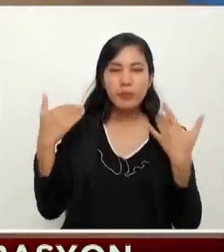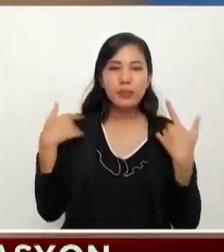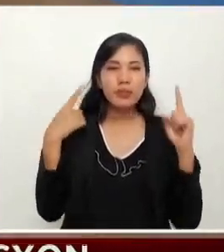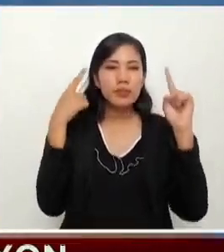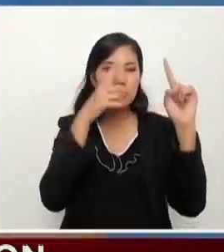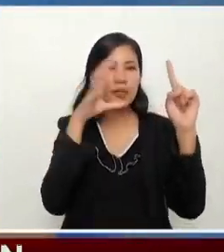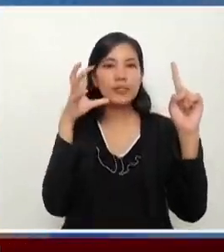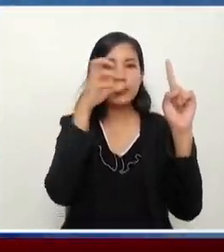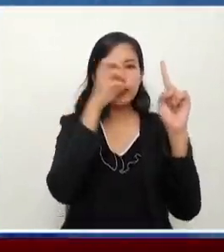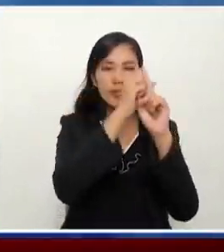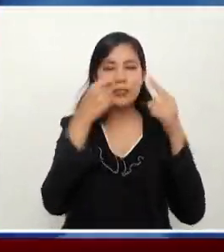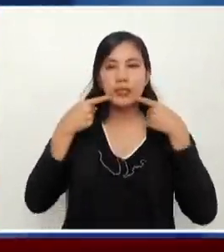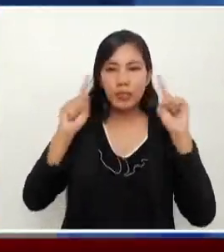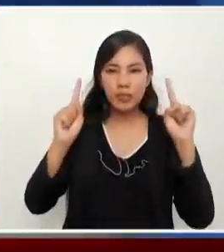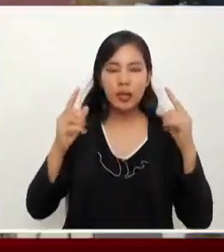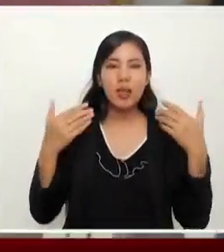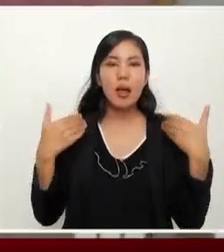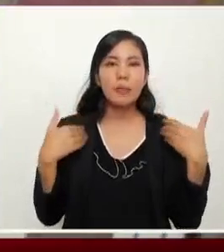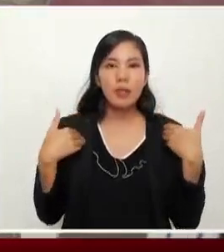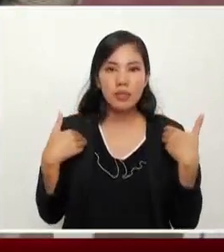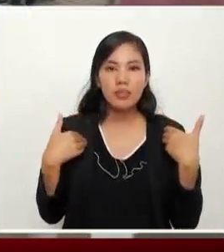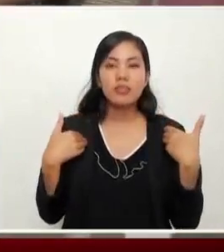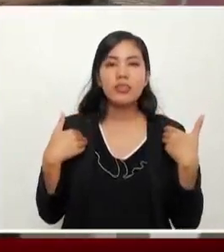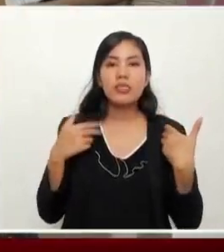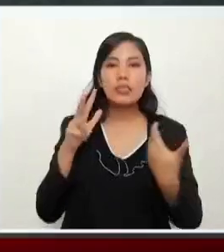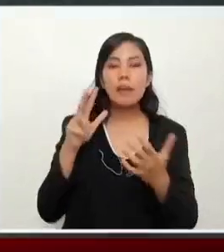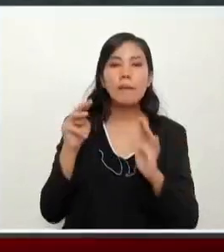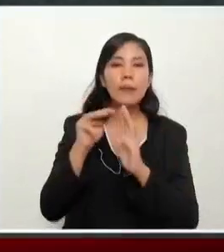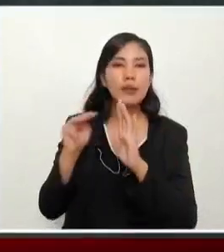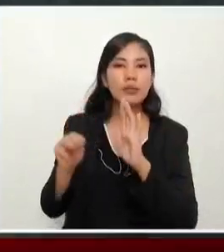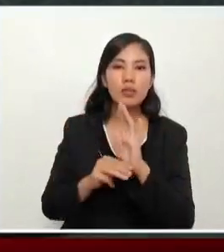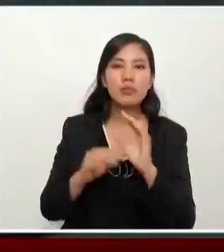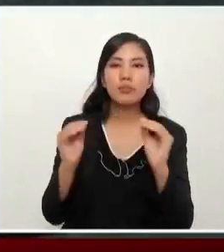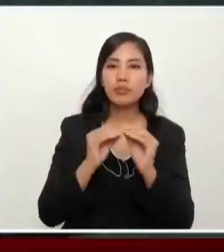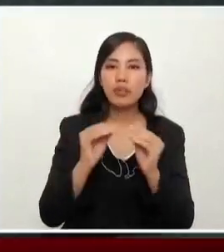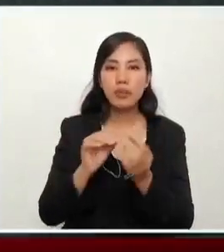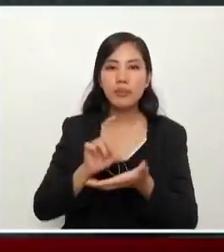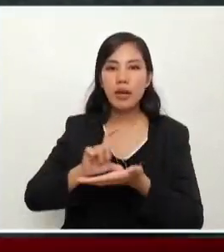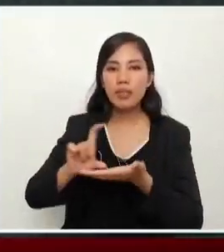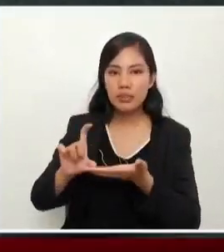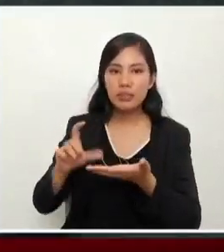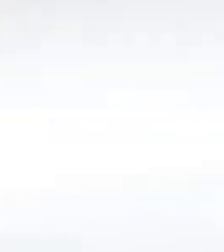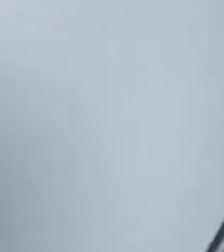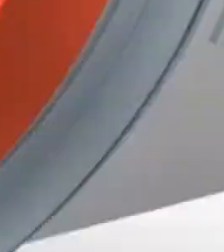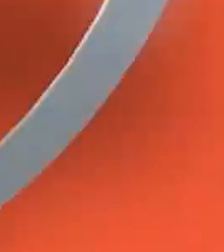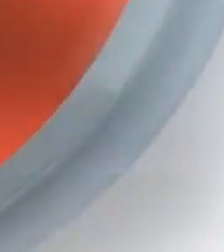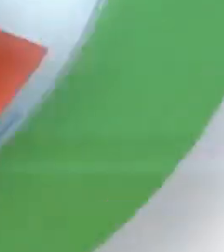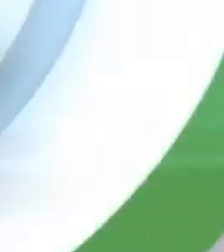13 milyong COVID vaccine doses. Vivian Bulia, ABS-CBN News.